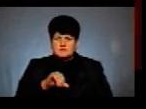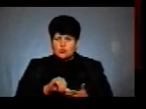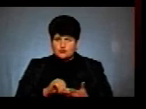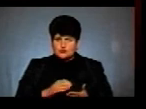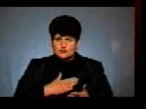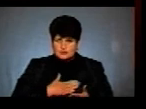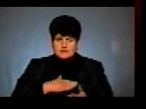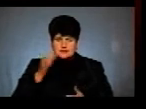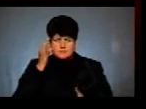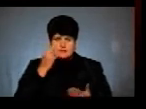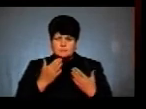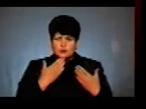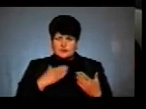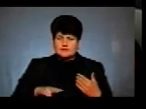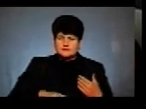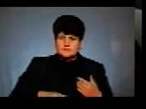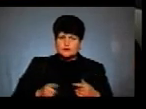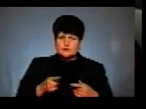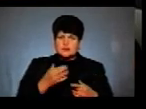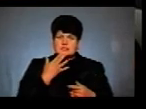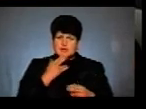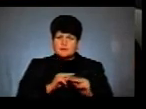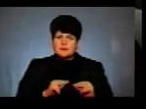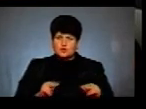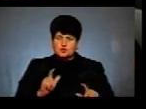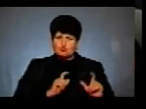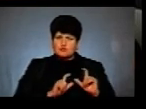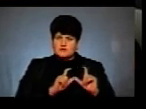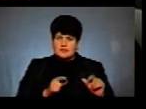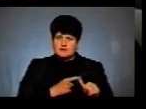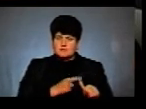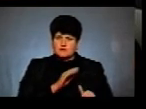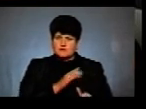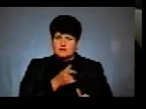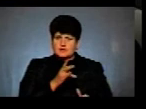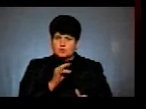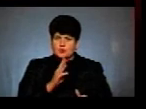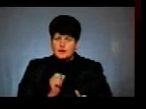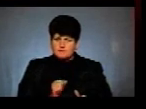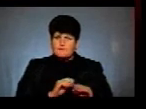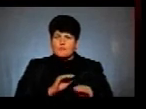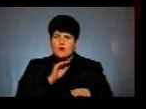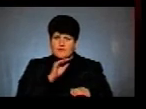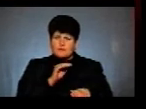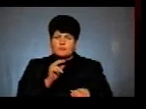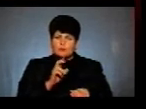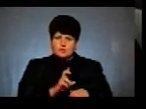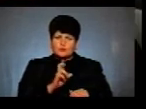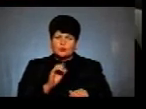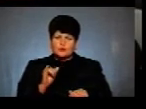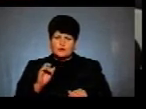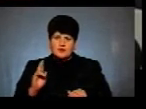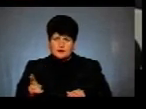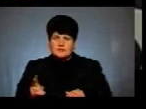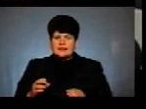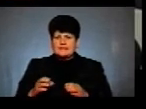ефірі. Нагадаю, що ми спілкувалися з ректором Тернопільського національного педагогічного університету імені Володимира Гнатюка, професором Богданом Буяком та деканом